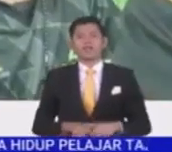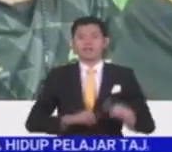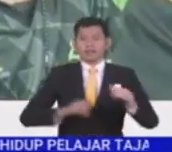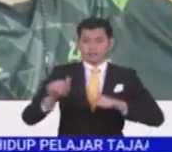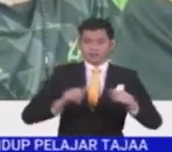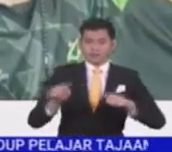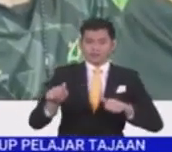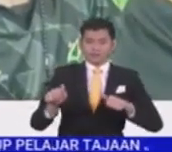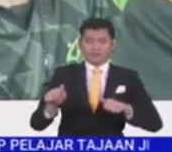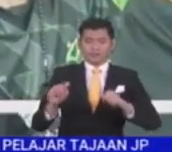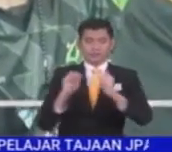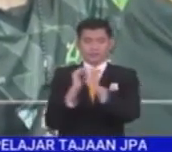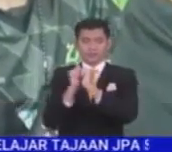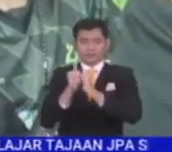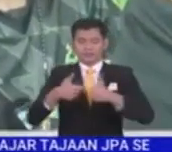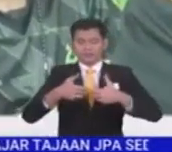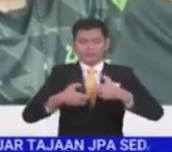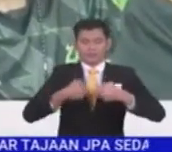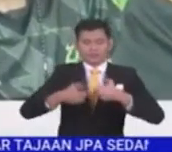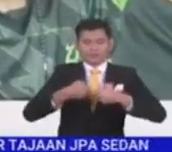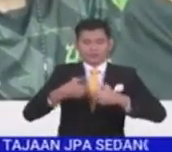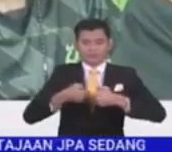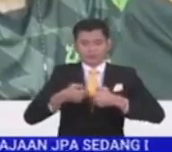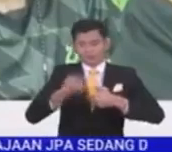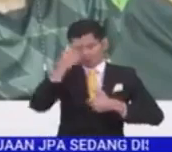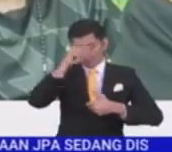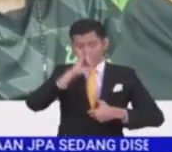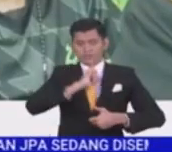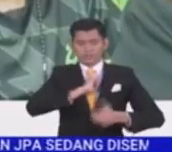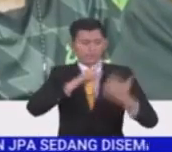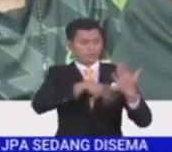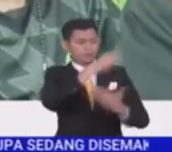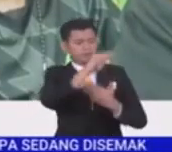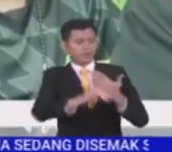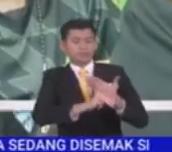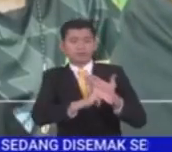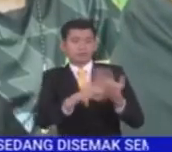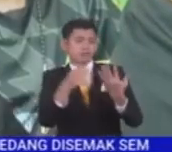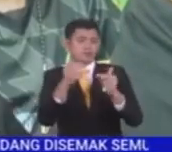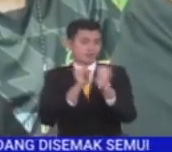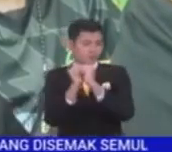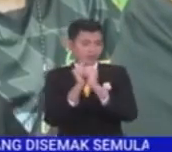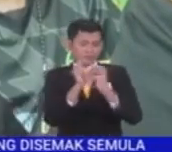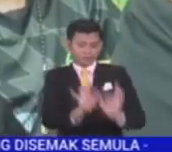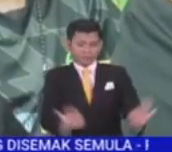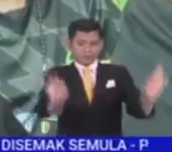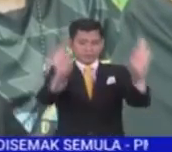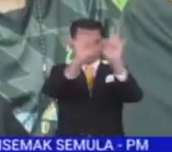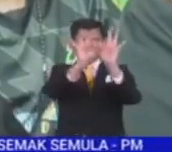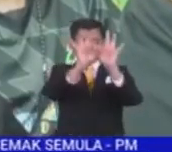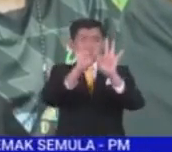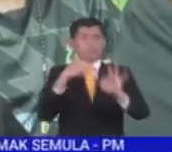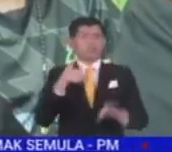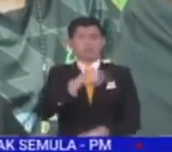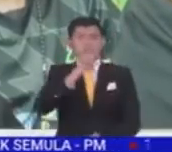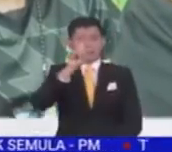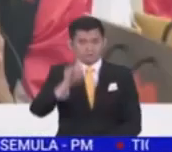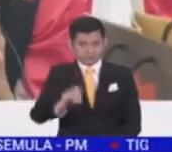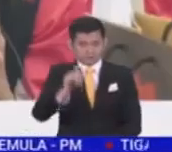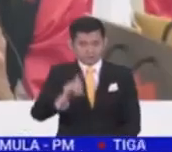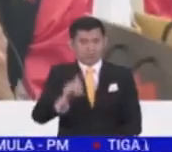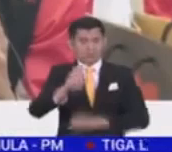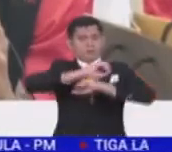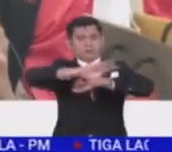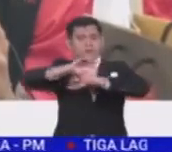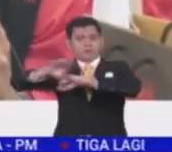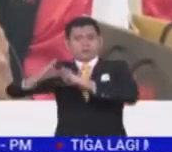Aktif ini atau sukan elektronik pada kita merupakan program sukan yang penting yang kita kena promosikan di